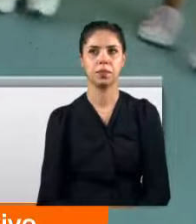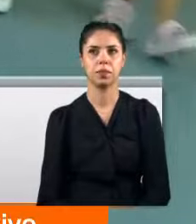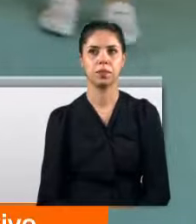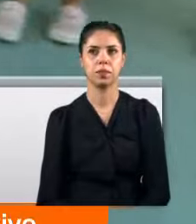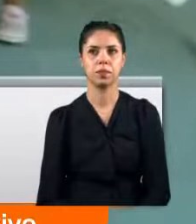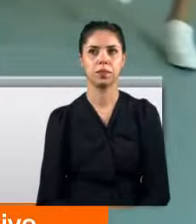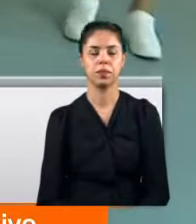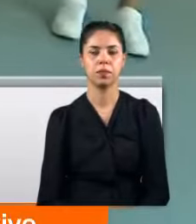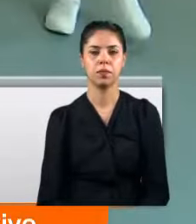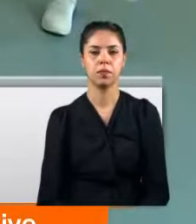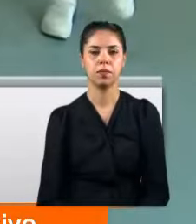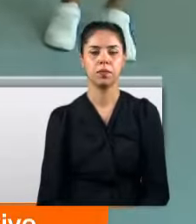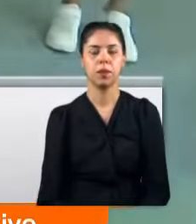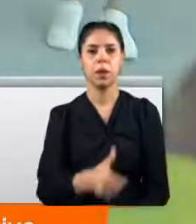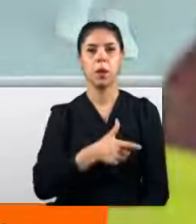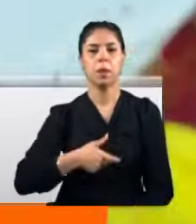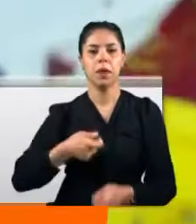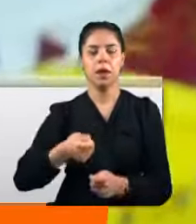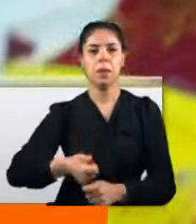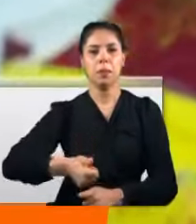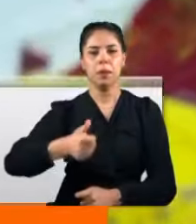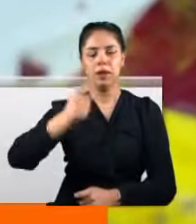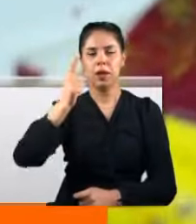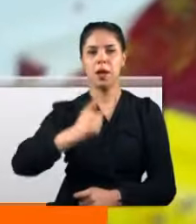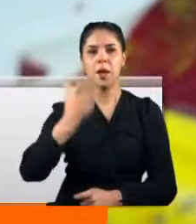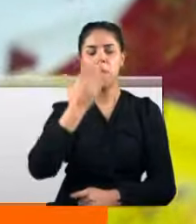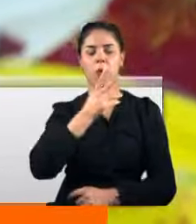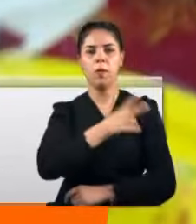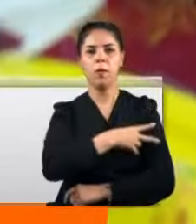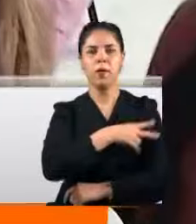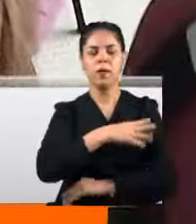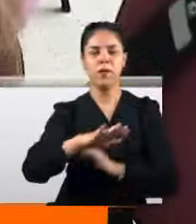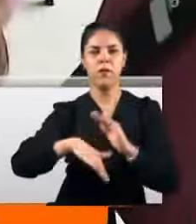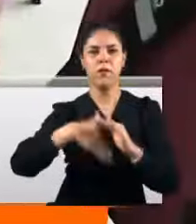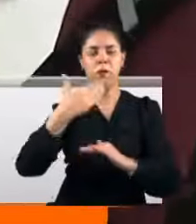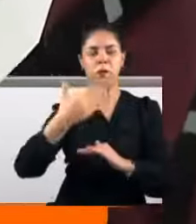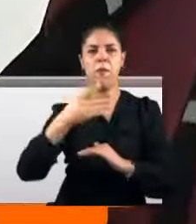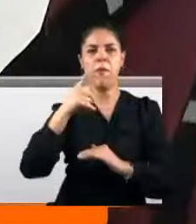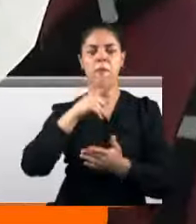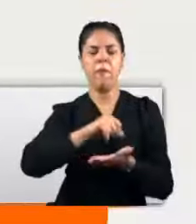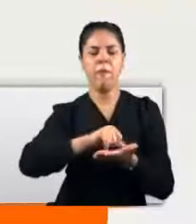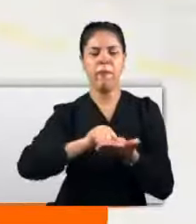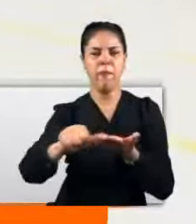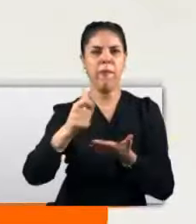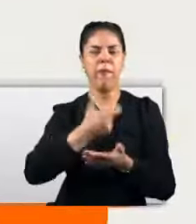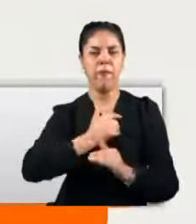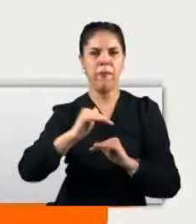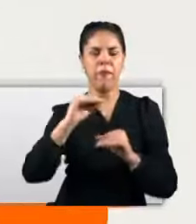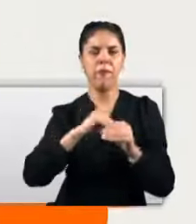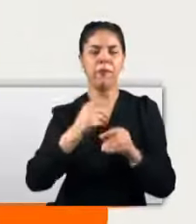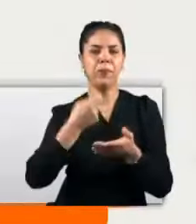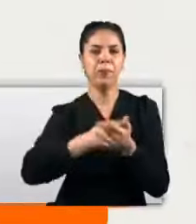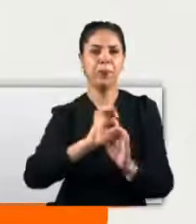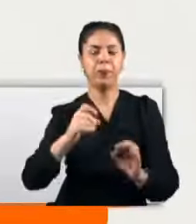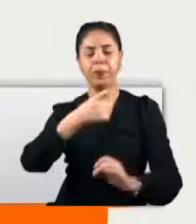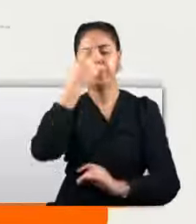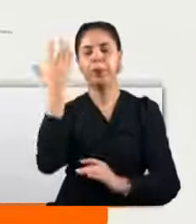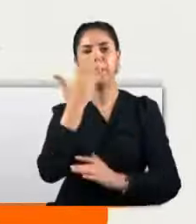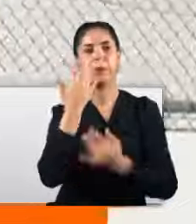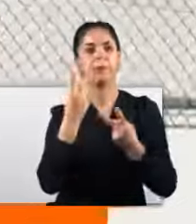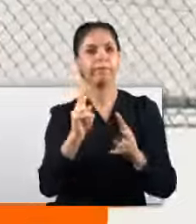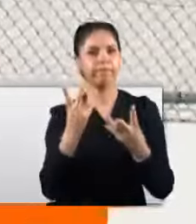seviyorsun Milli Eğitim Bakanlığı ilkokul 2 sınıftan itibaren tüm kademelerdeki öğrenciler için ücretsiz